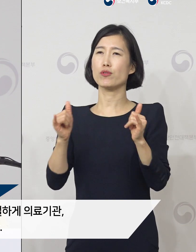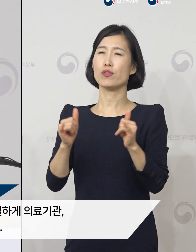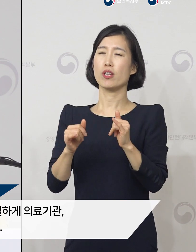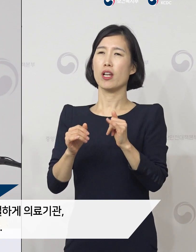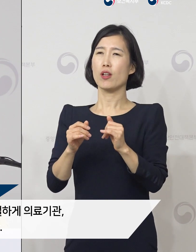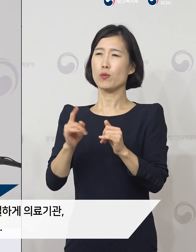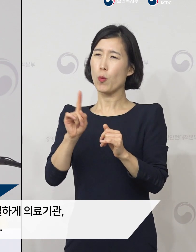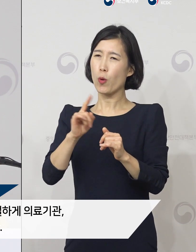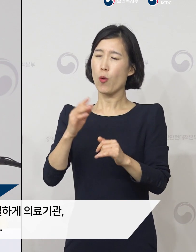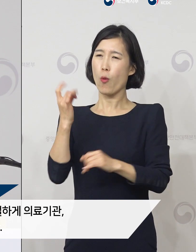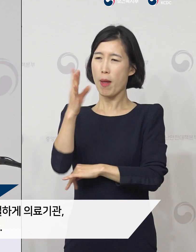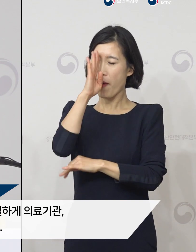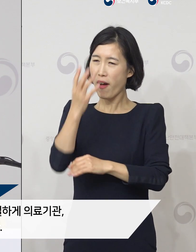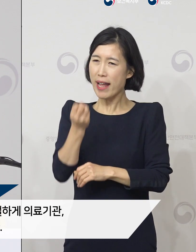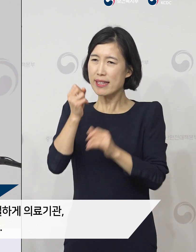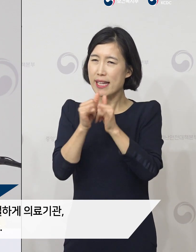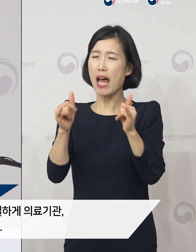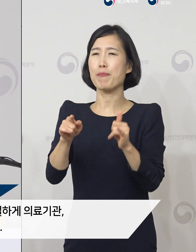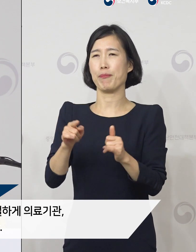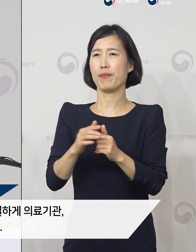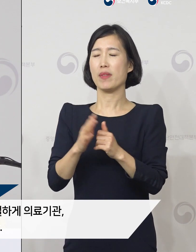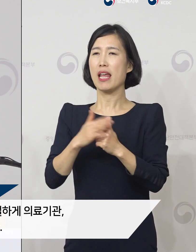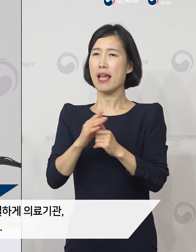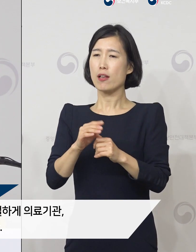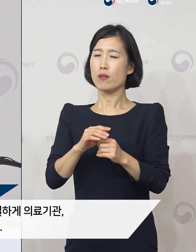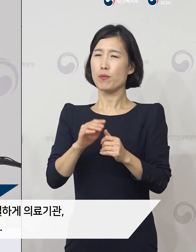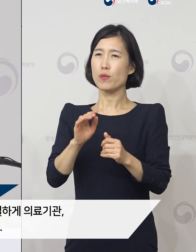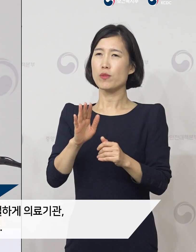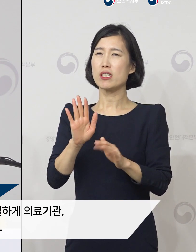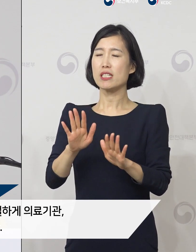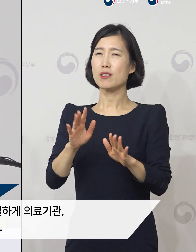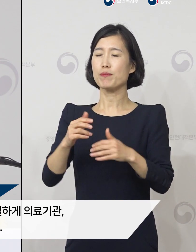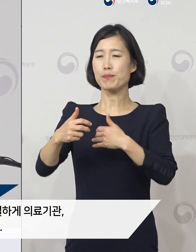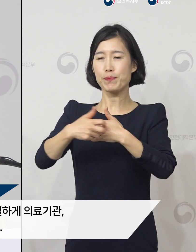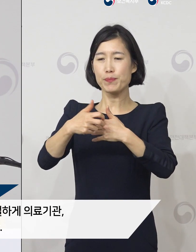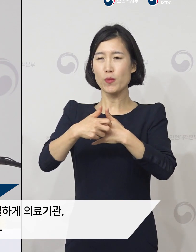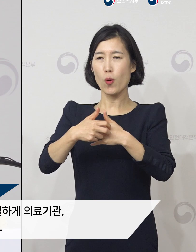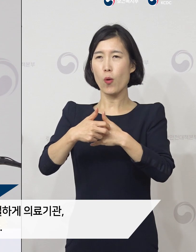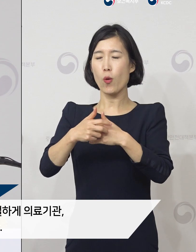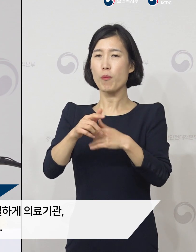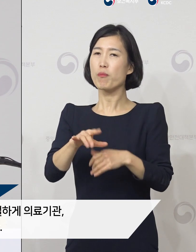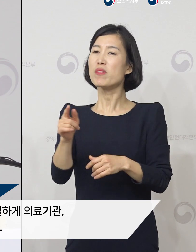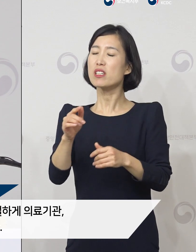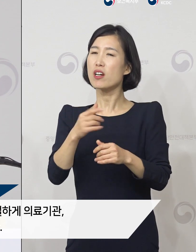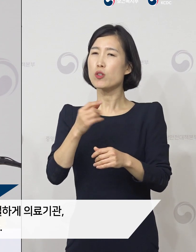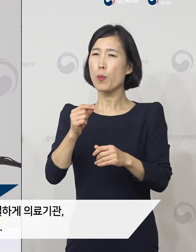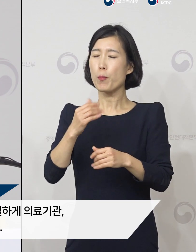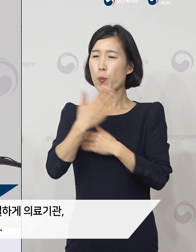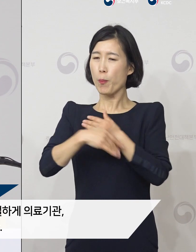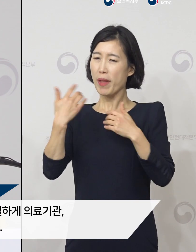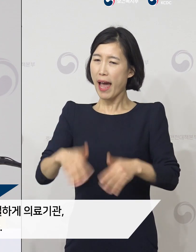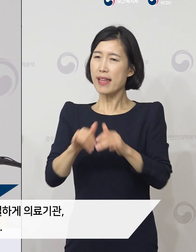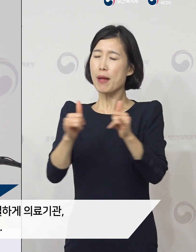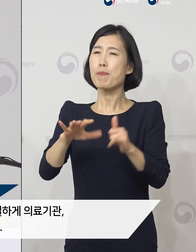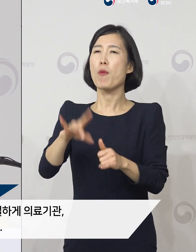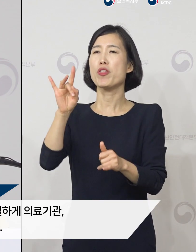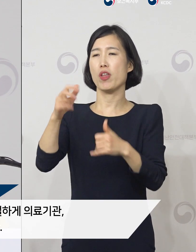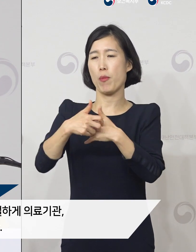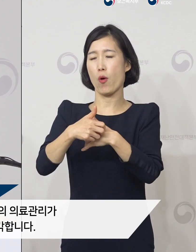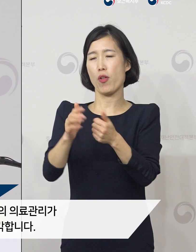위험이 높으신 분들의 사망률을 낮추고 적절하게 의료 치료를 받도록 하는 것이 중요한